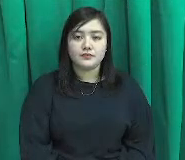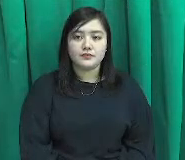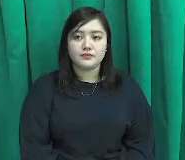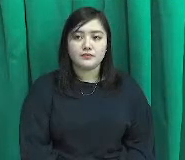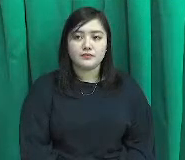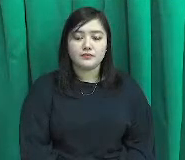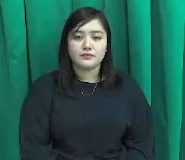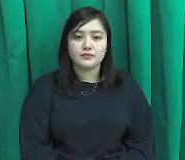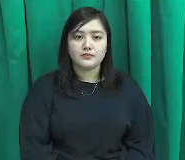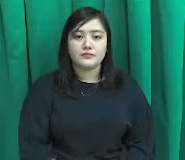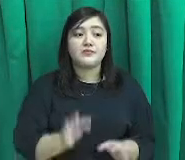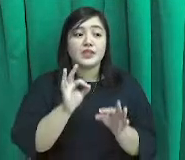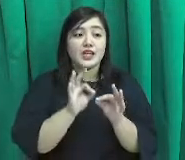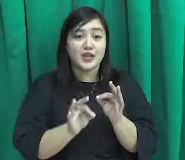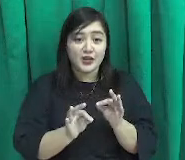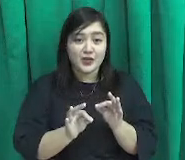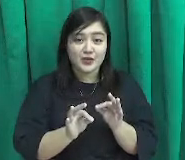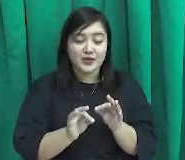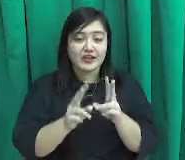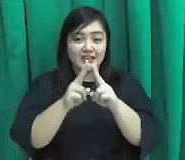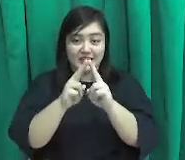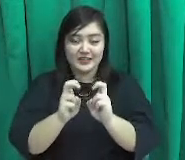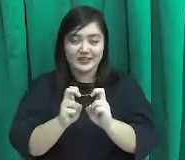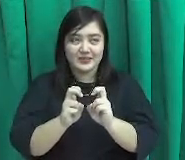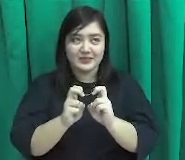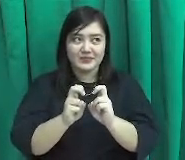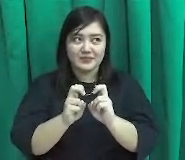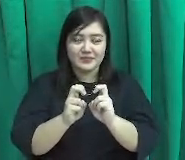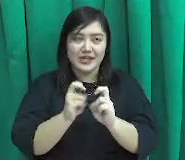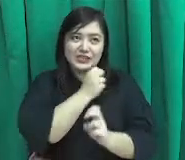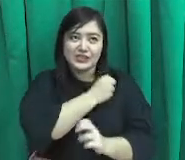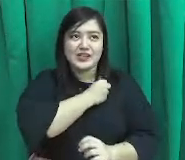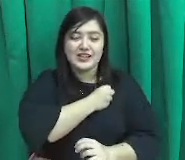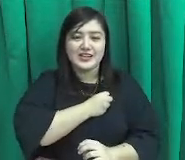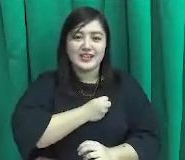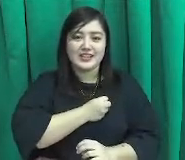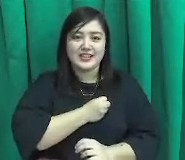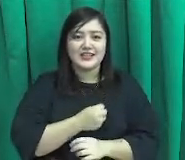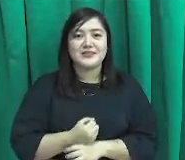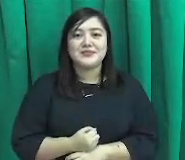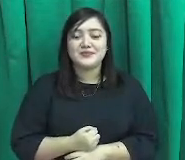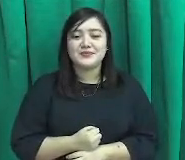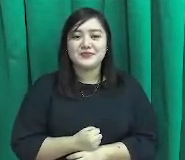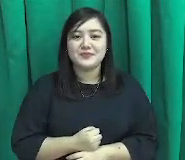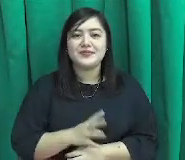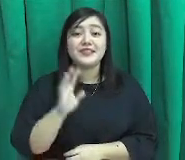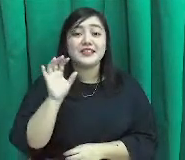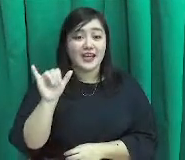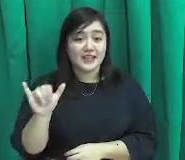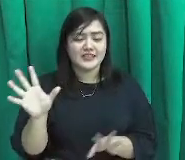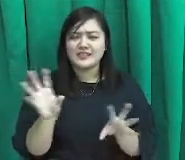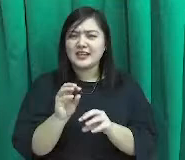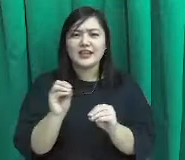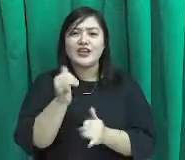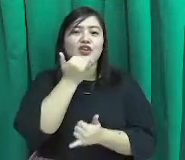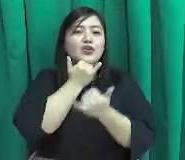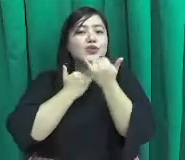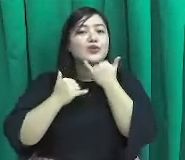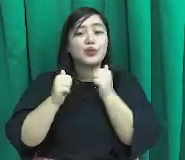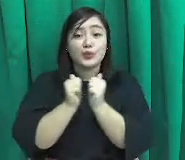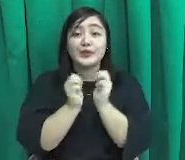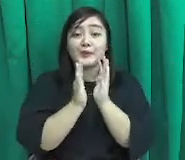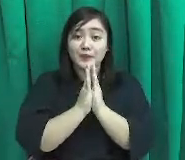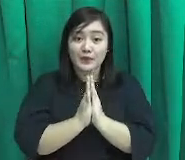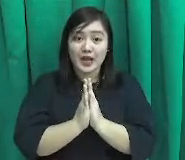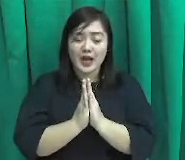yung solusyon ng problema, ay naroroon pa rin, mananatiling problema pa rin yan. Hindi po